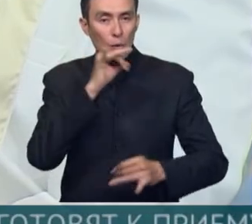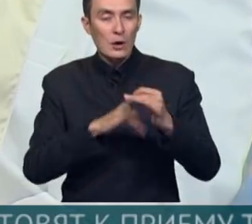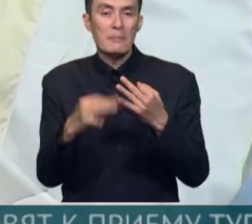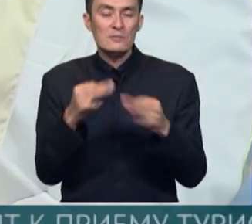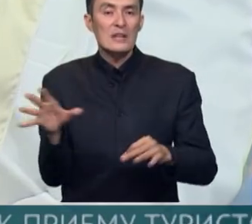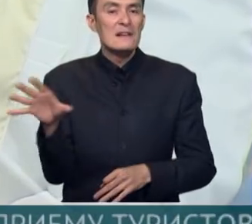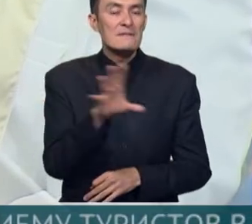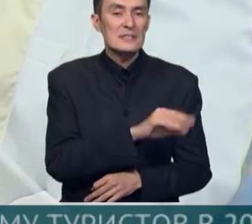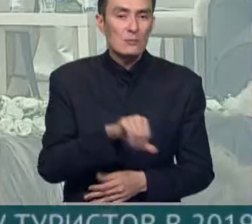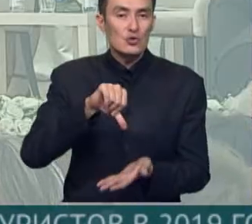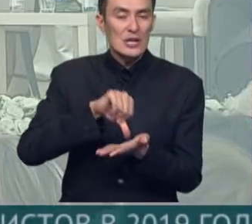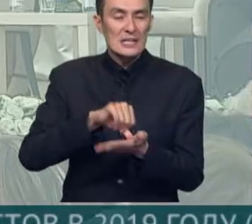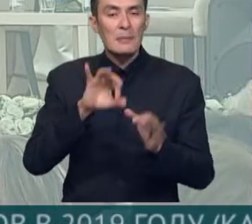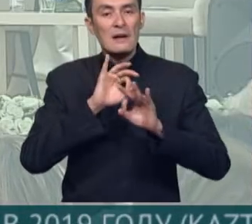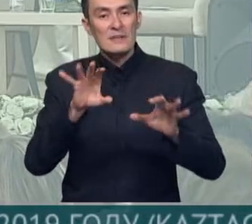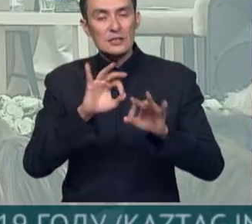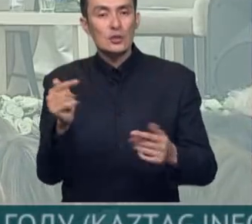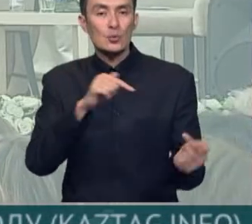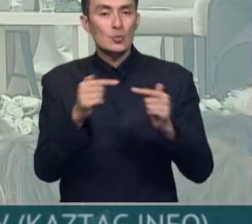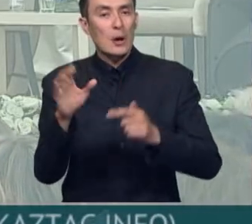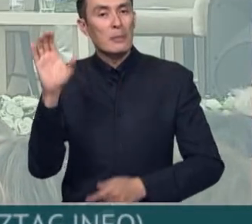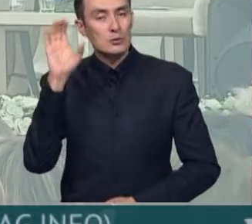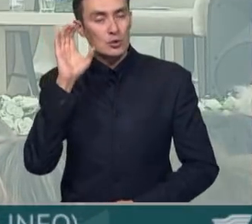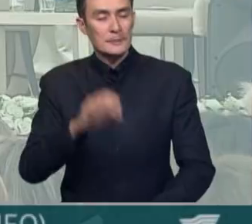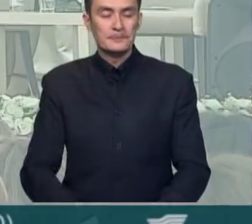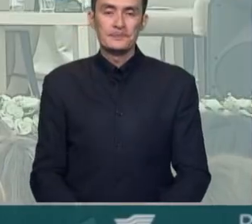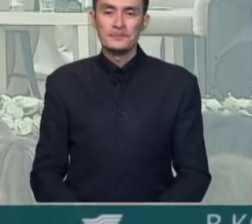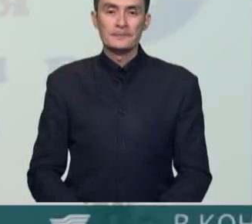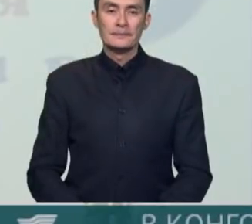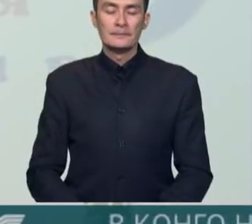позволит всем сторонам высказаться и выслушать друг друга.